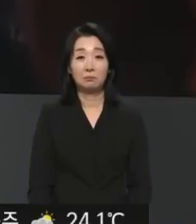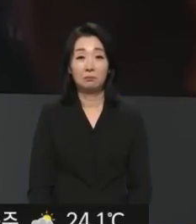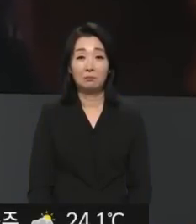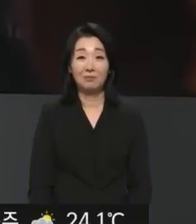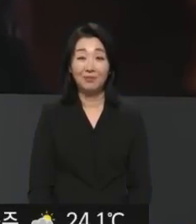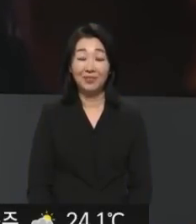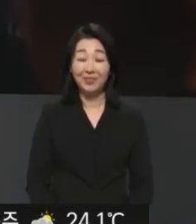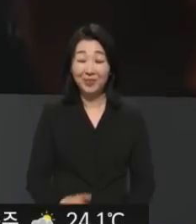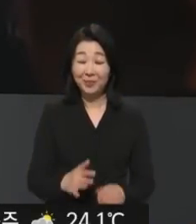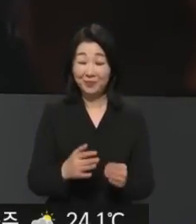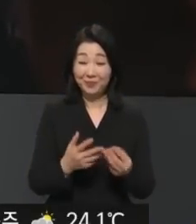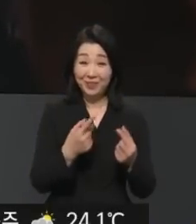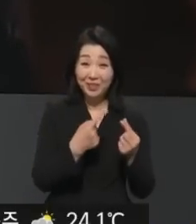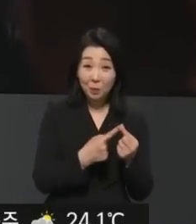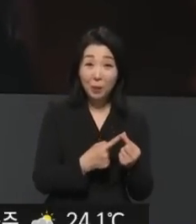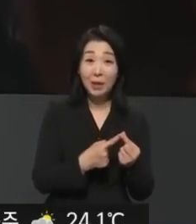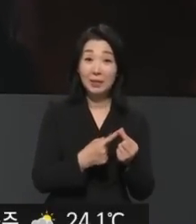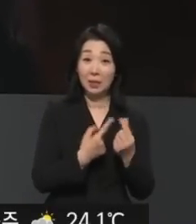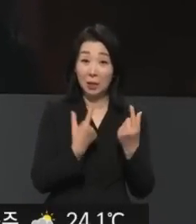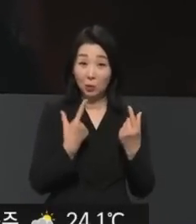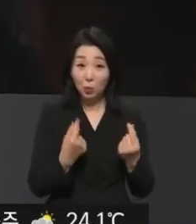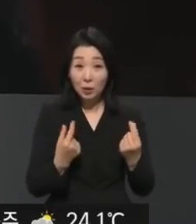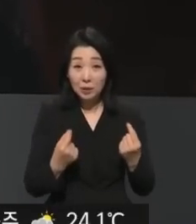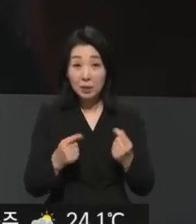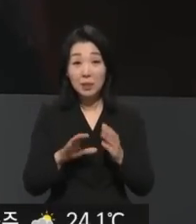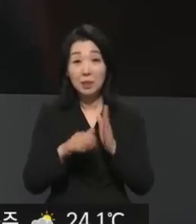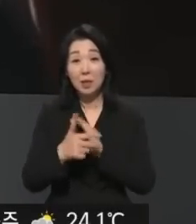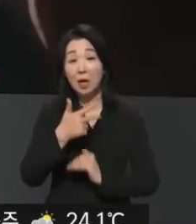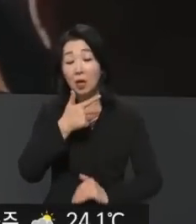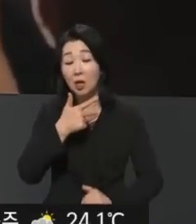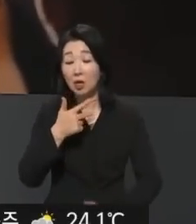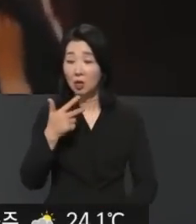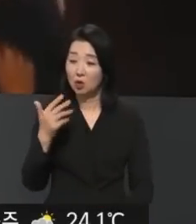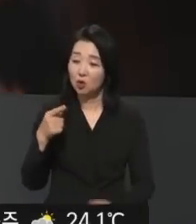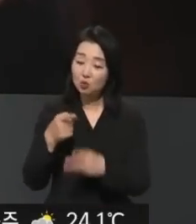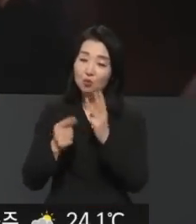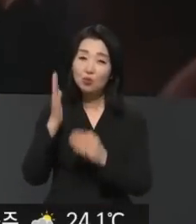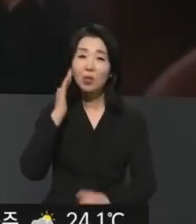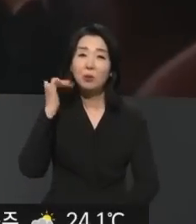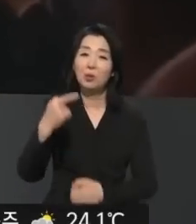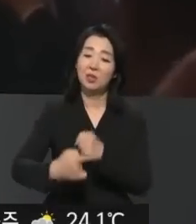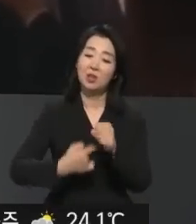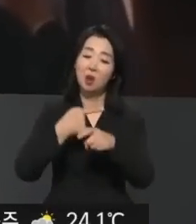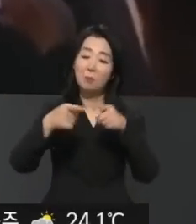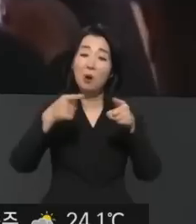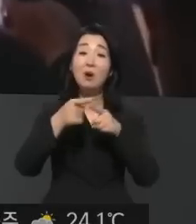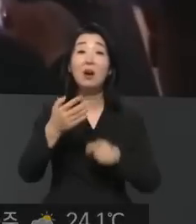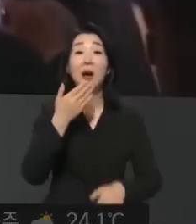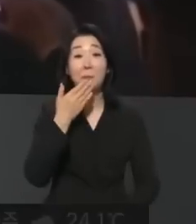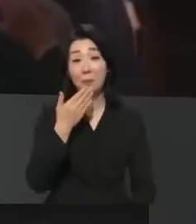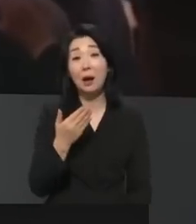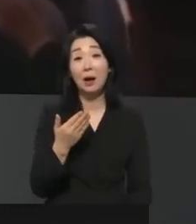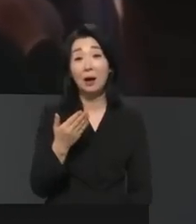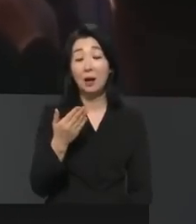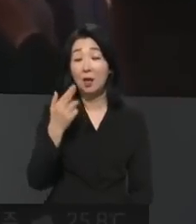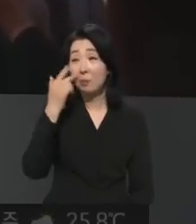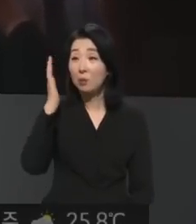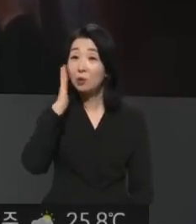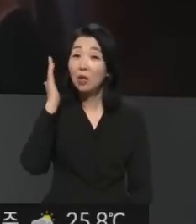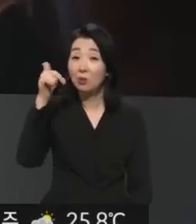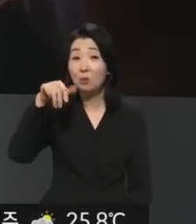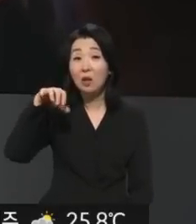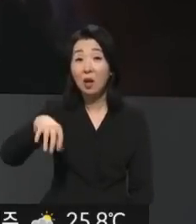번째 픽과 마찬가지로 이 지점에서도 윤 대통령의 지난 1년에 대한 평가를 해볼 수 있을 텐데요. 바이든 대통령